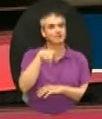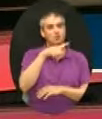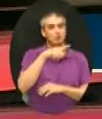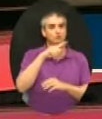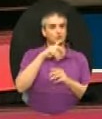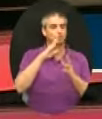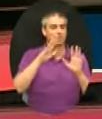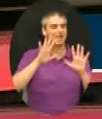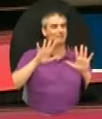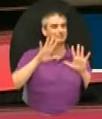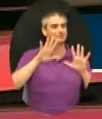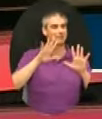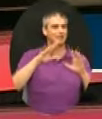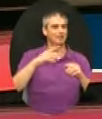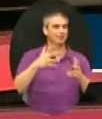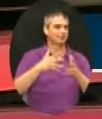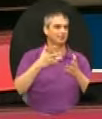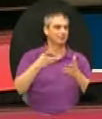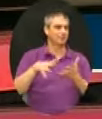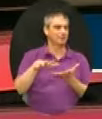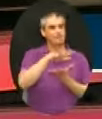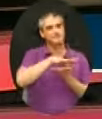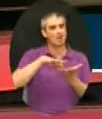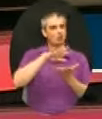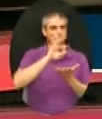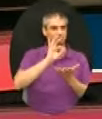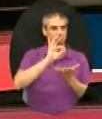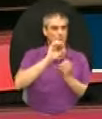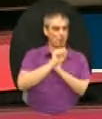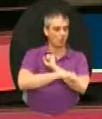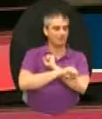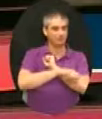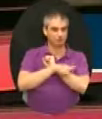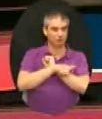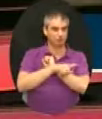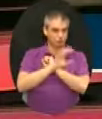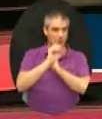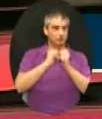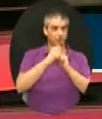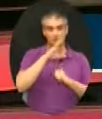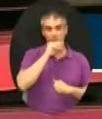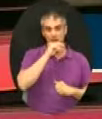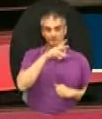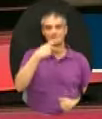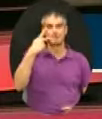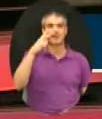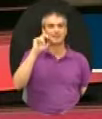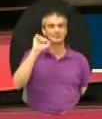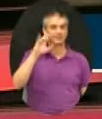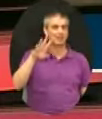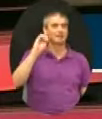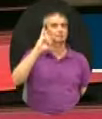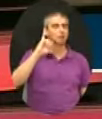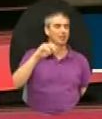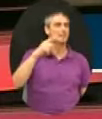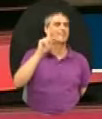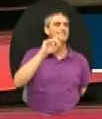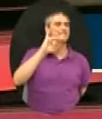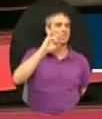ביג 10, זה איזשהו מחוז של אוניברסיטאות, כוונה של ספורט, שמדברים על פנסילבניה, מישיגן,